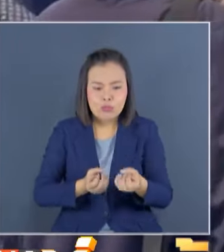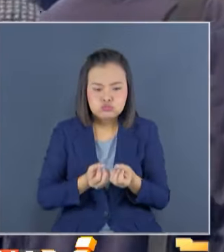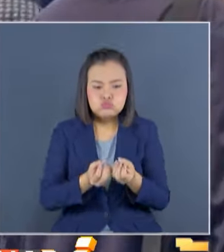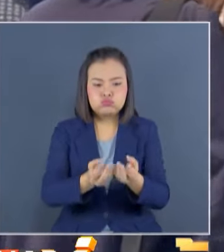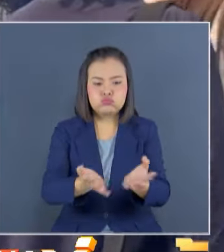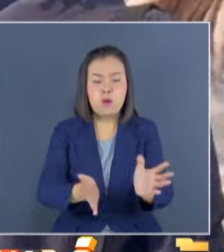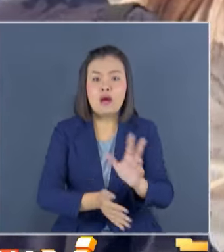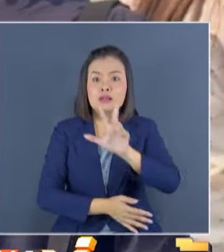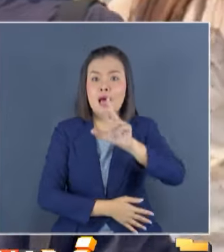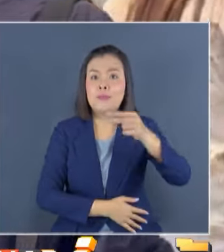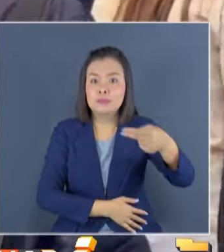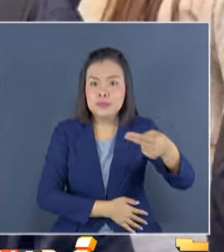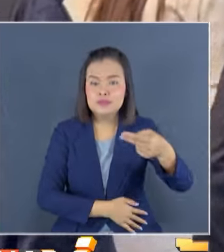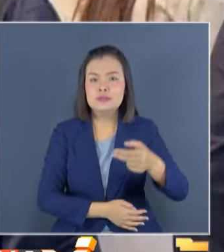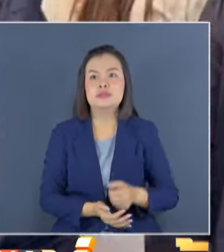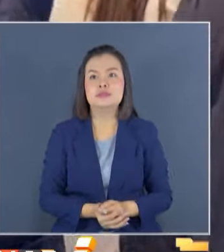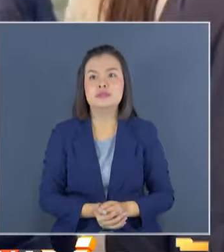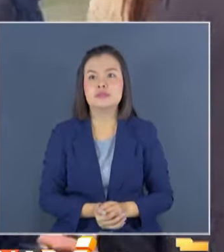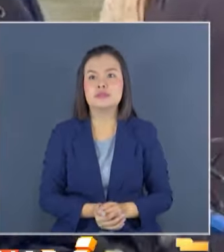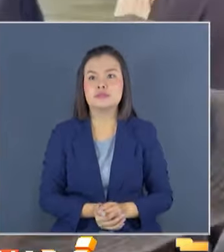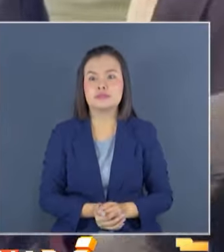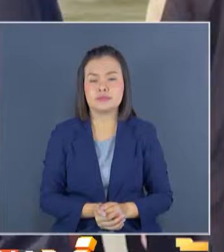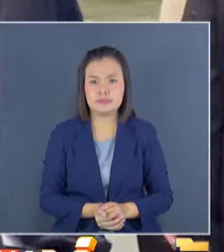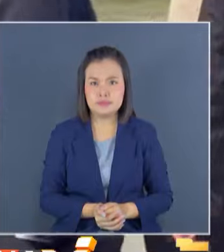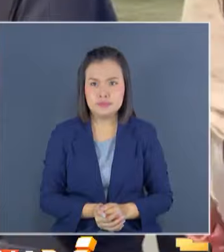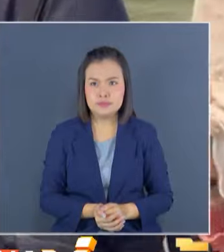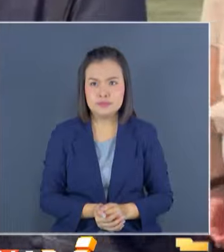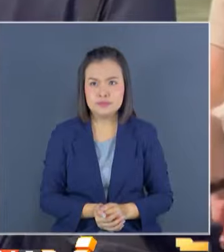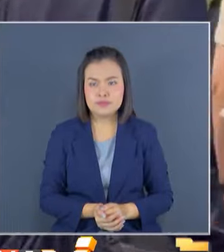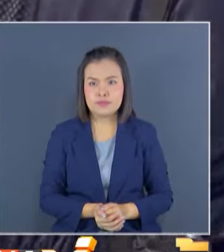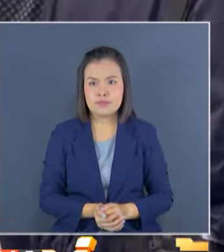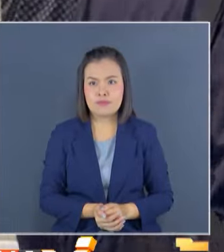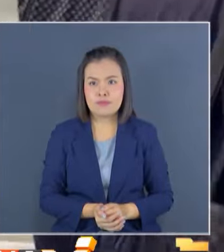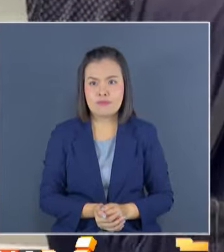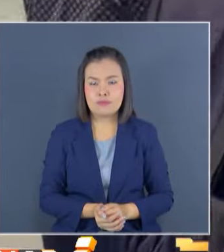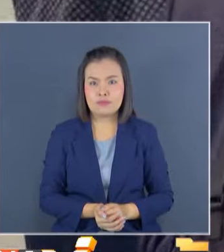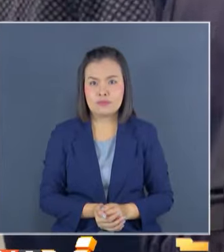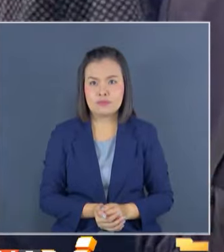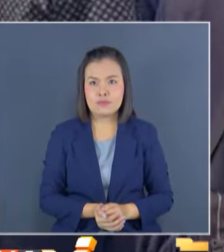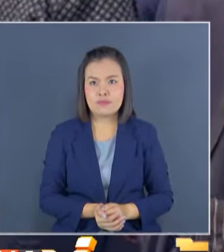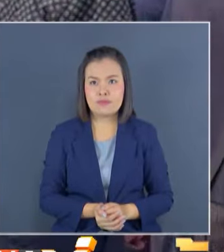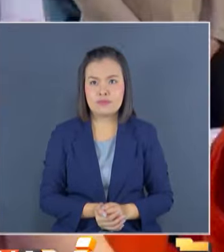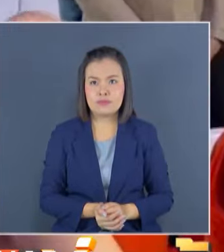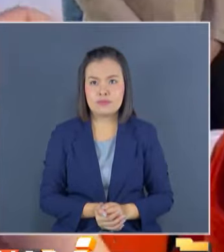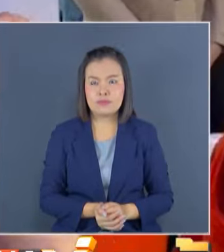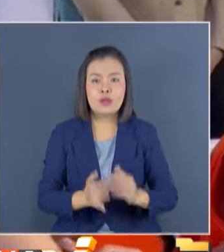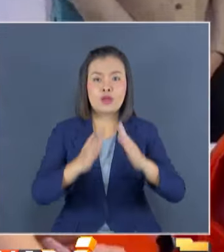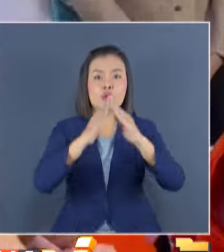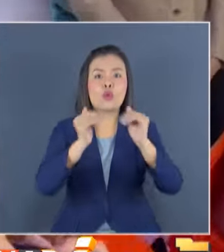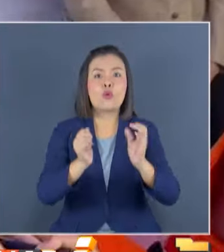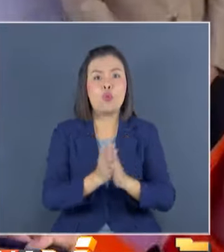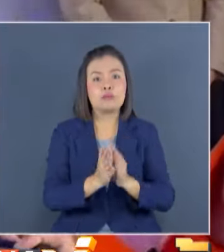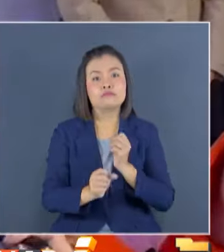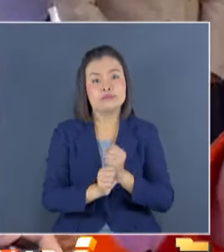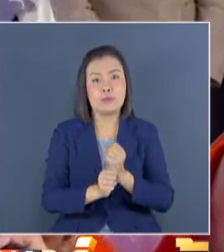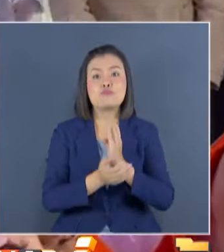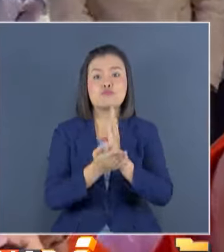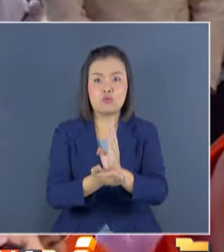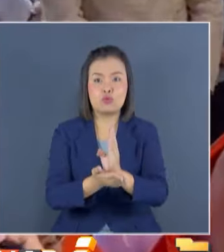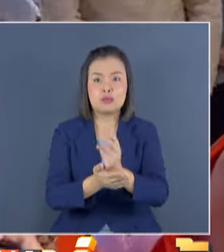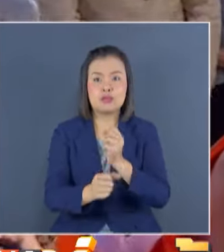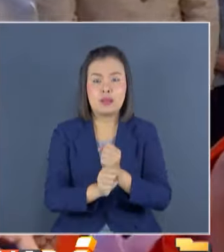กว่า 30,000 ตัวด้วยหลังจากนั้นเนี่ยคุณทักษิณก็เดินทางไปอีกจุดหนึ่งนะคะเข้าวัดทำบุญกันบ้าง